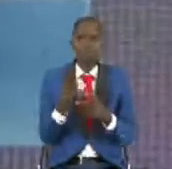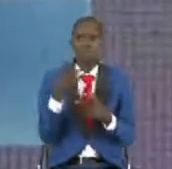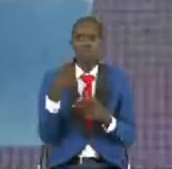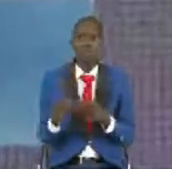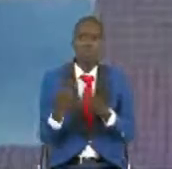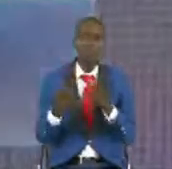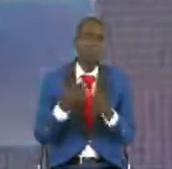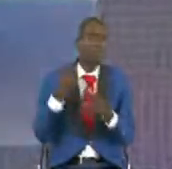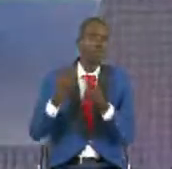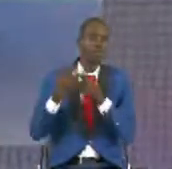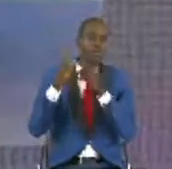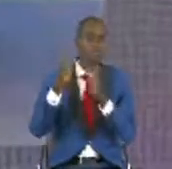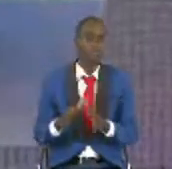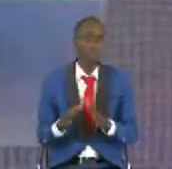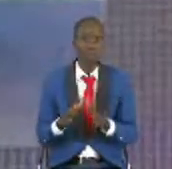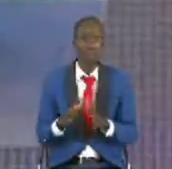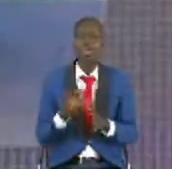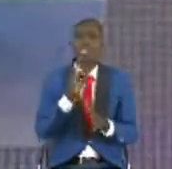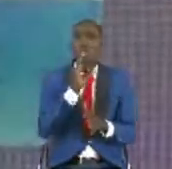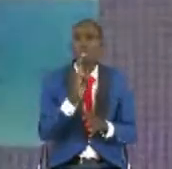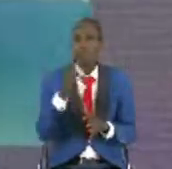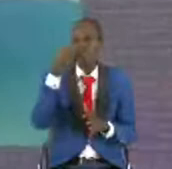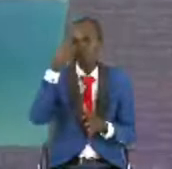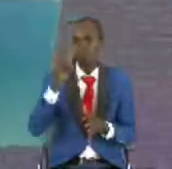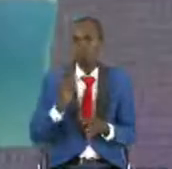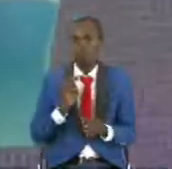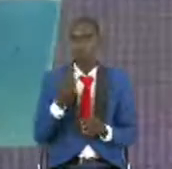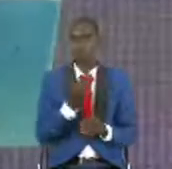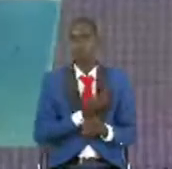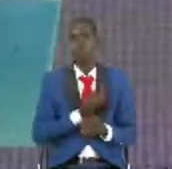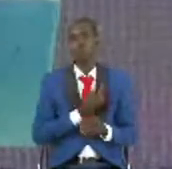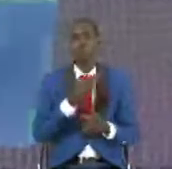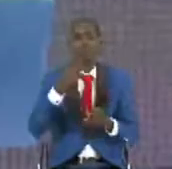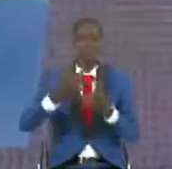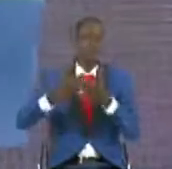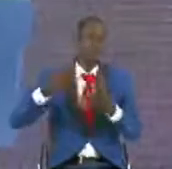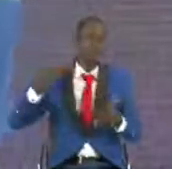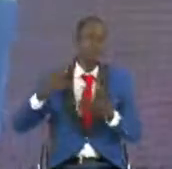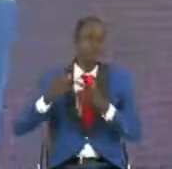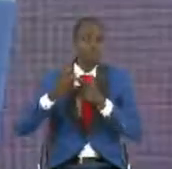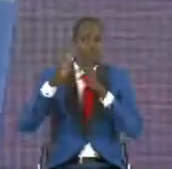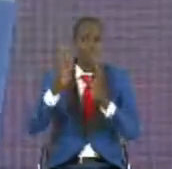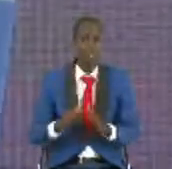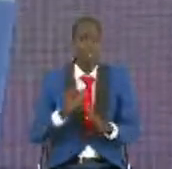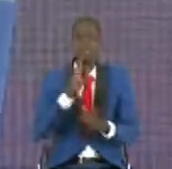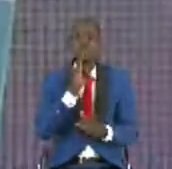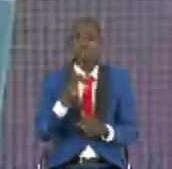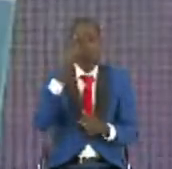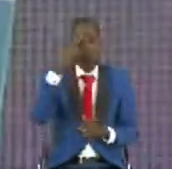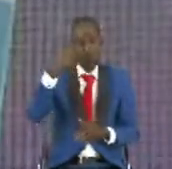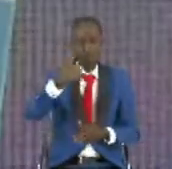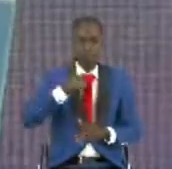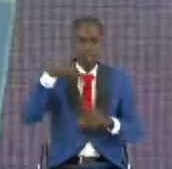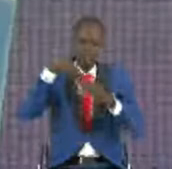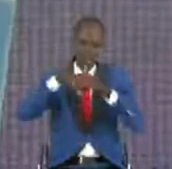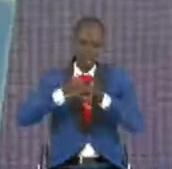Là où Jésus est entré pour nous comme précurseur. Le précurseur est entré pour moi, ayant